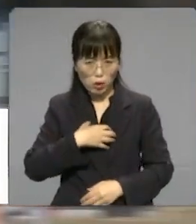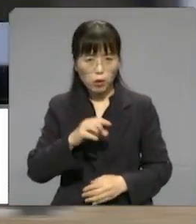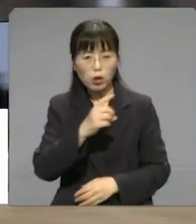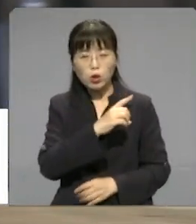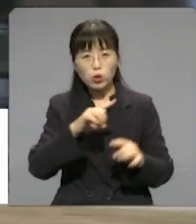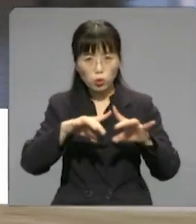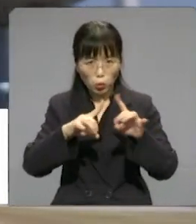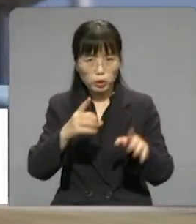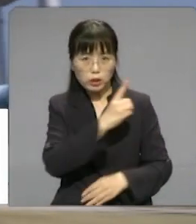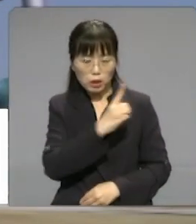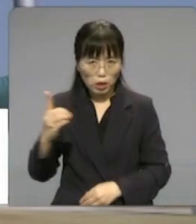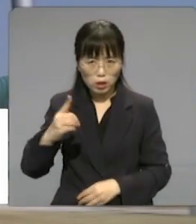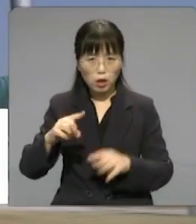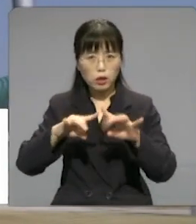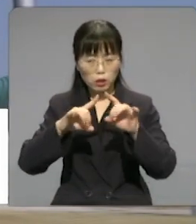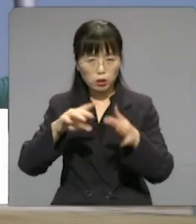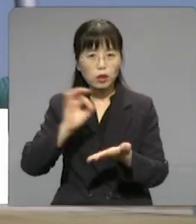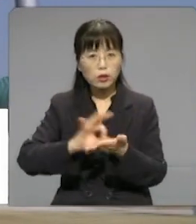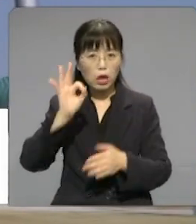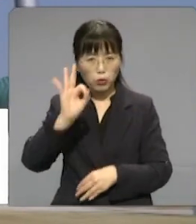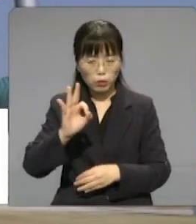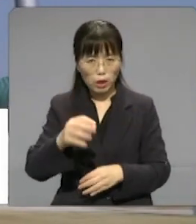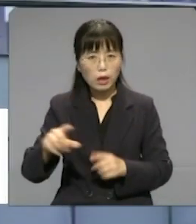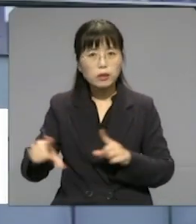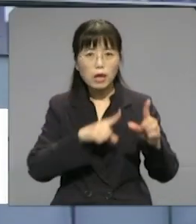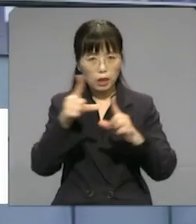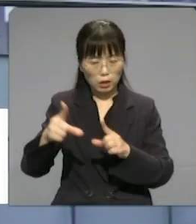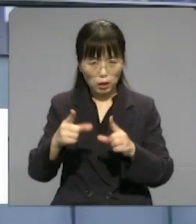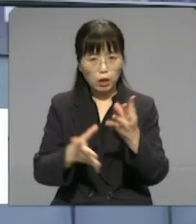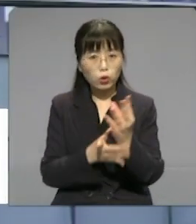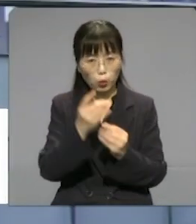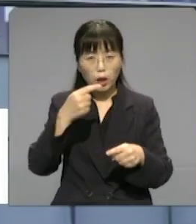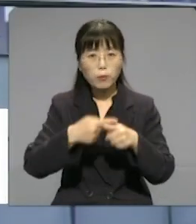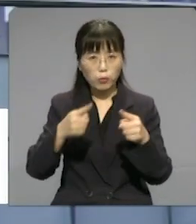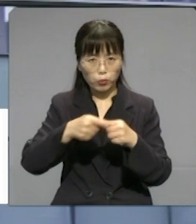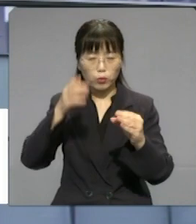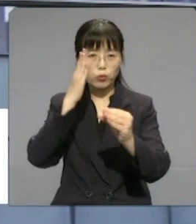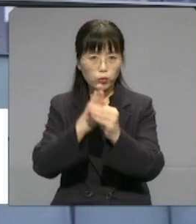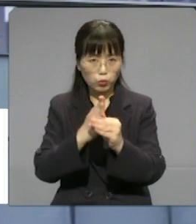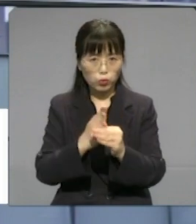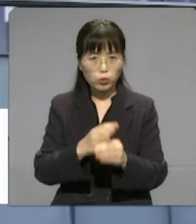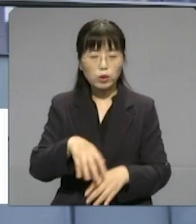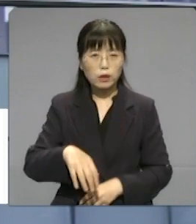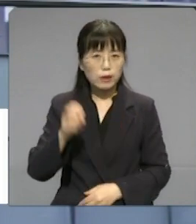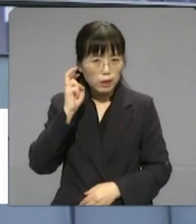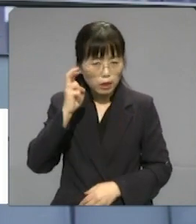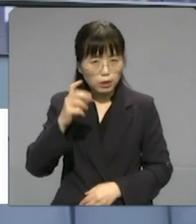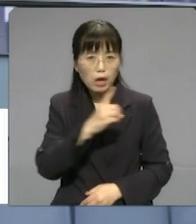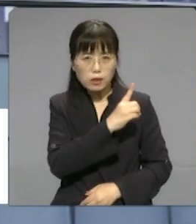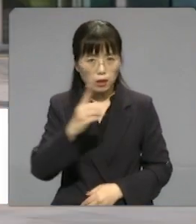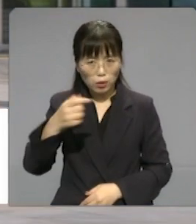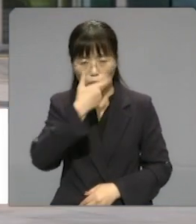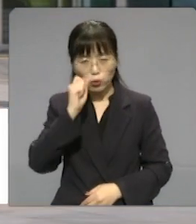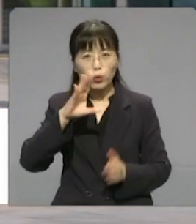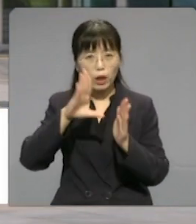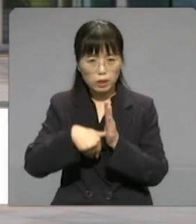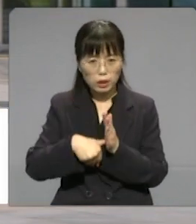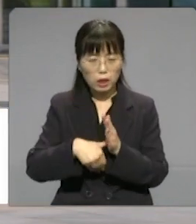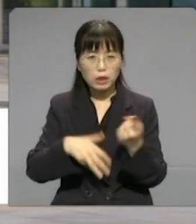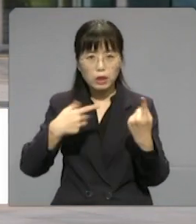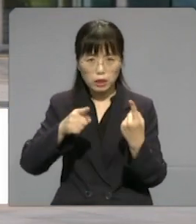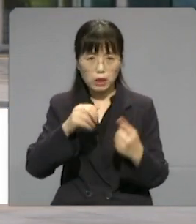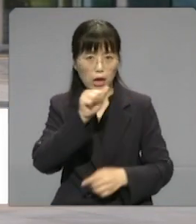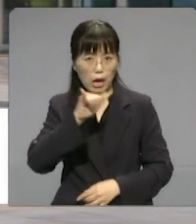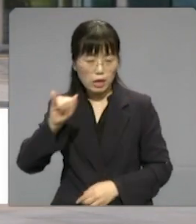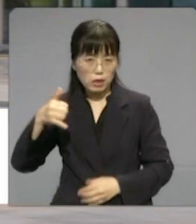데이터 전력 사용량 등의 생활 데이터를 통합적으로 분석하고 있는데 예측한 데이터에 미달할 경우 1차